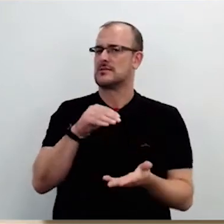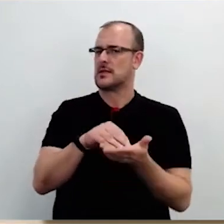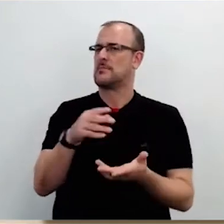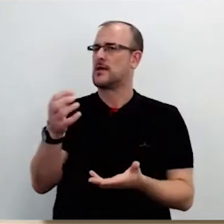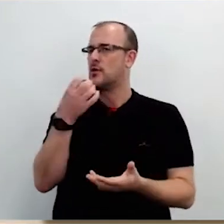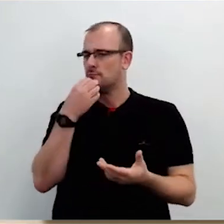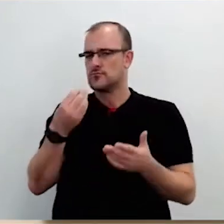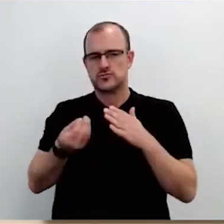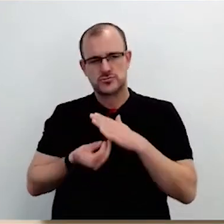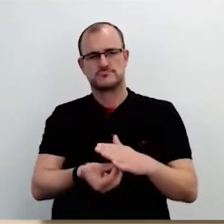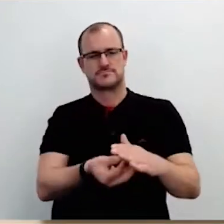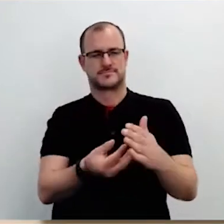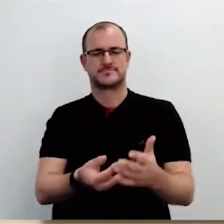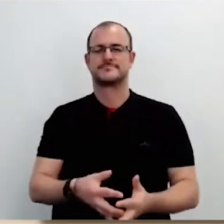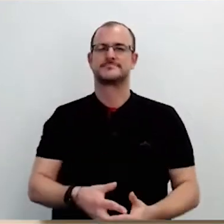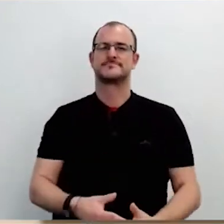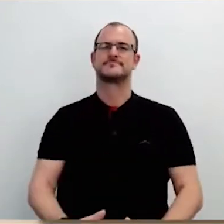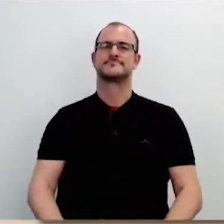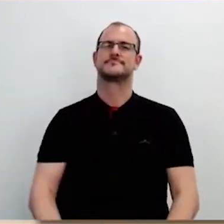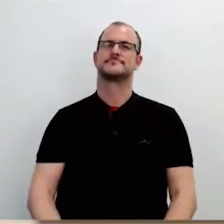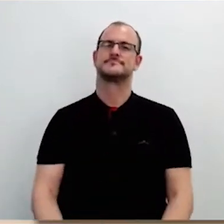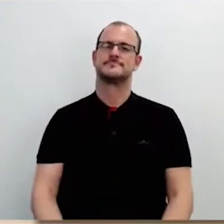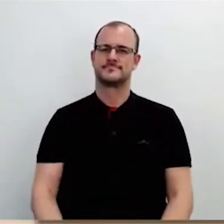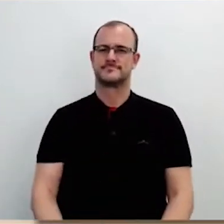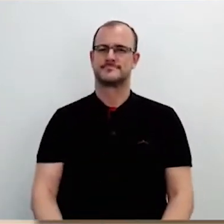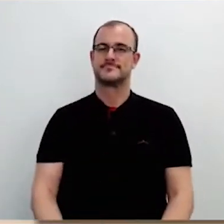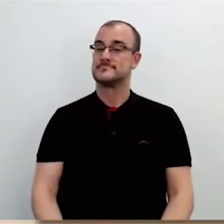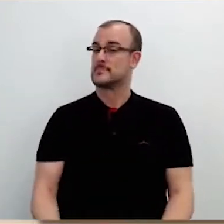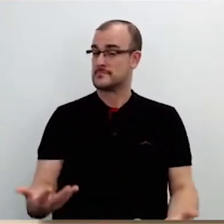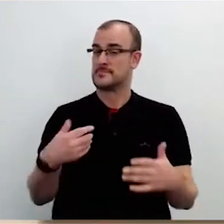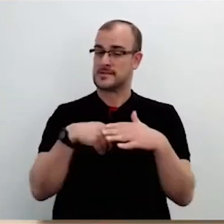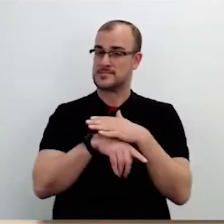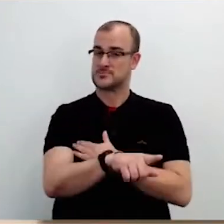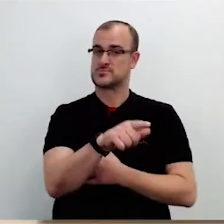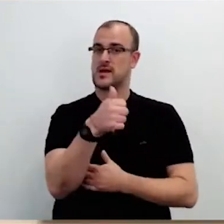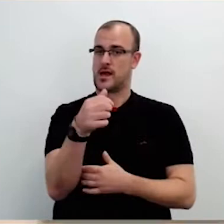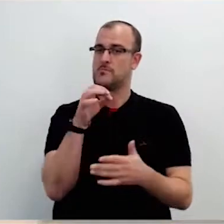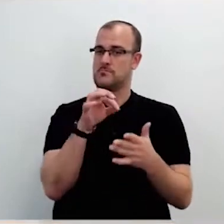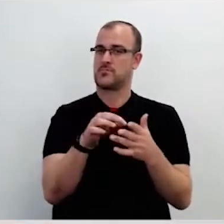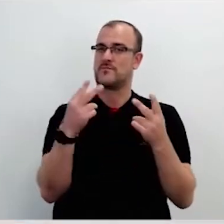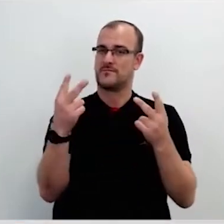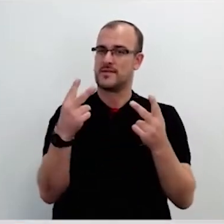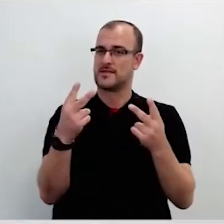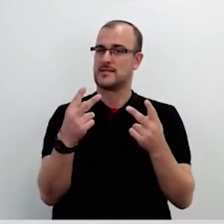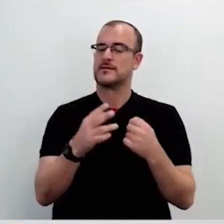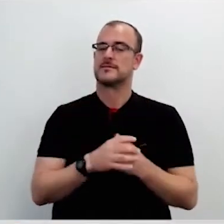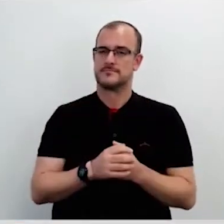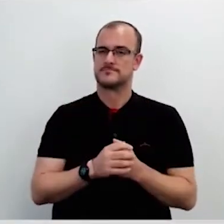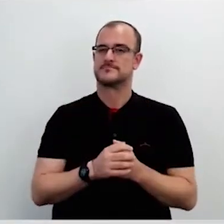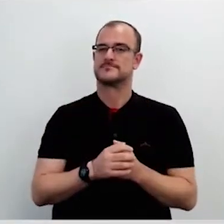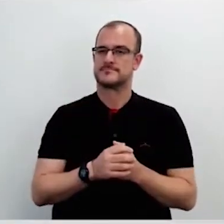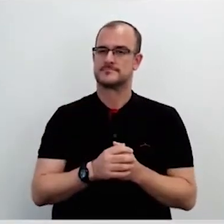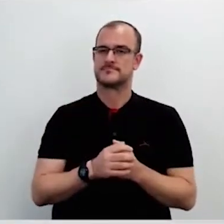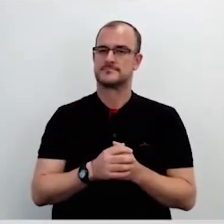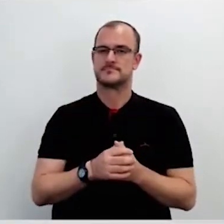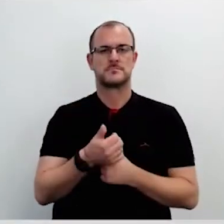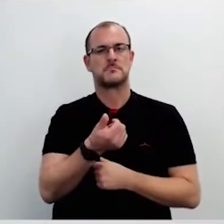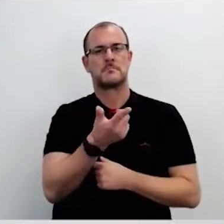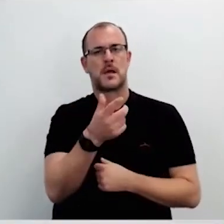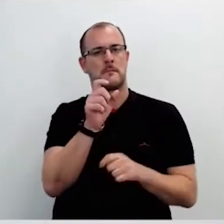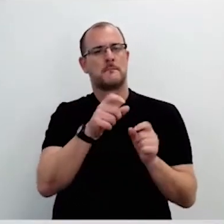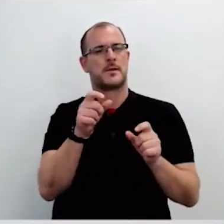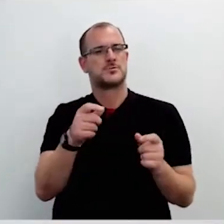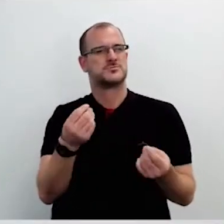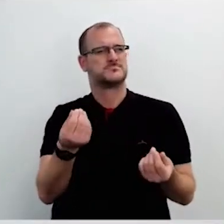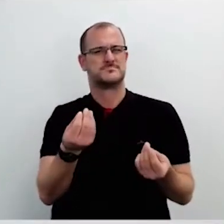mit unterstützen. Also Zugang ist da ein ganz wichtiger Baustein der Dabei-Kampagne. Einigen Menschen